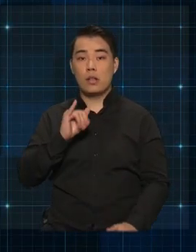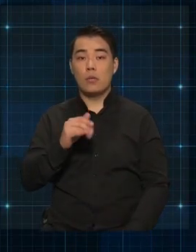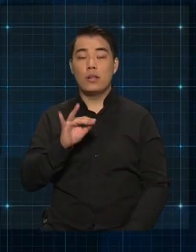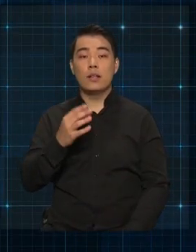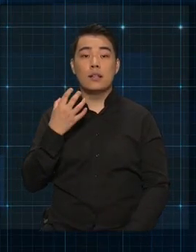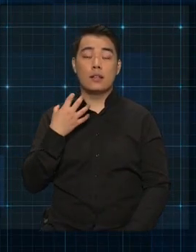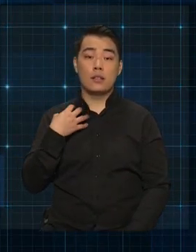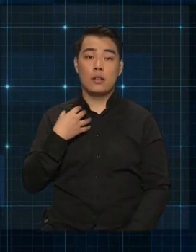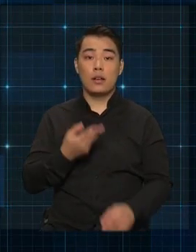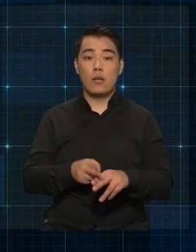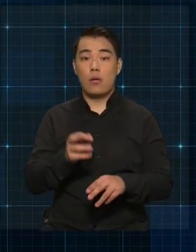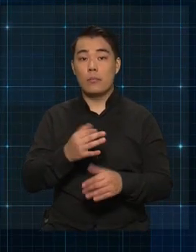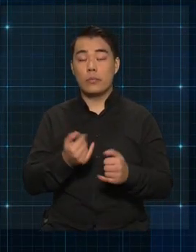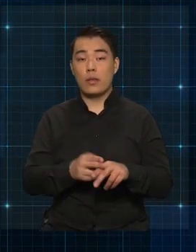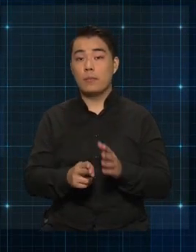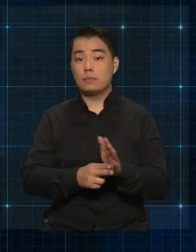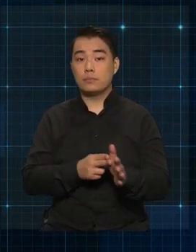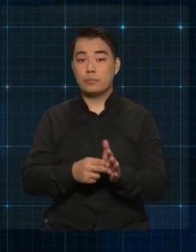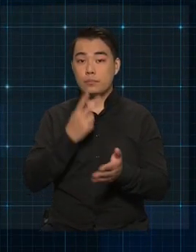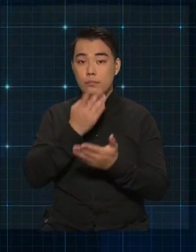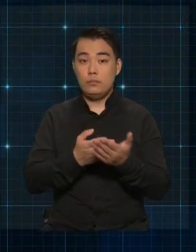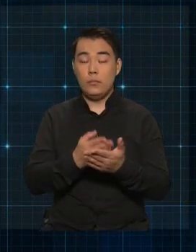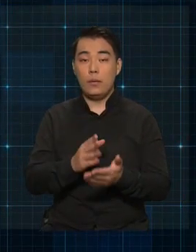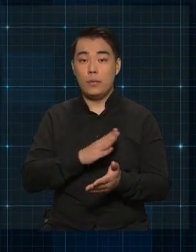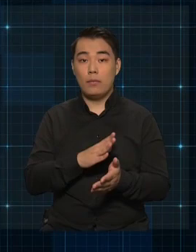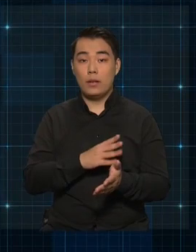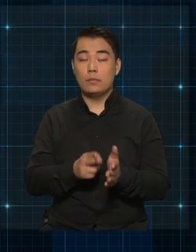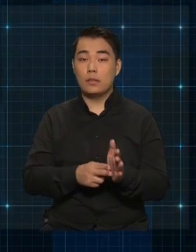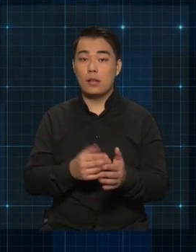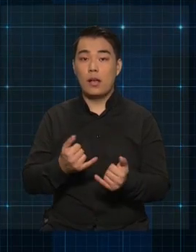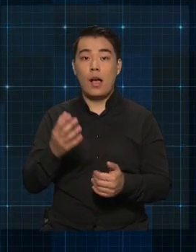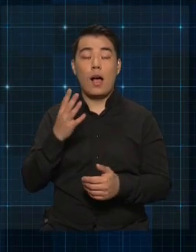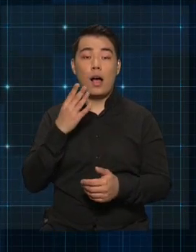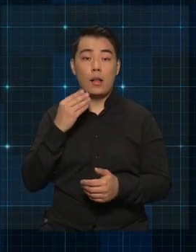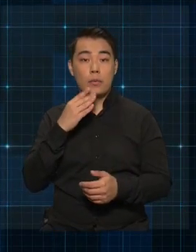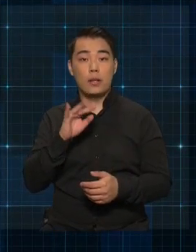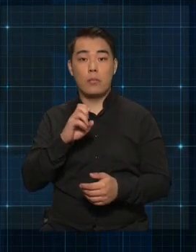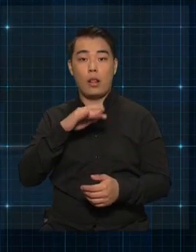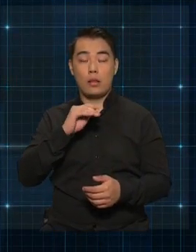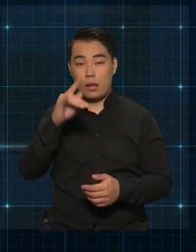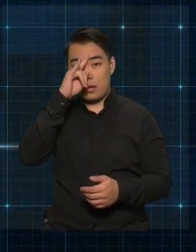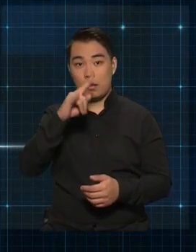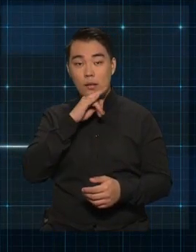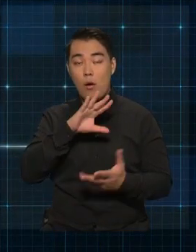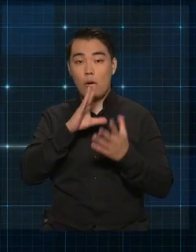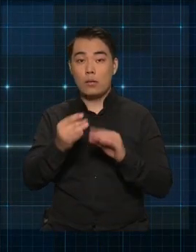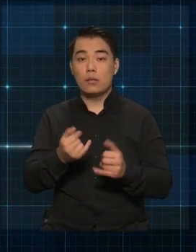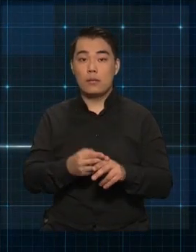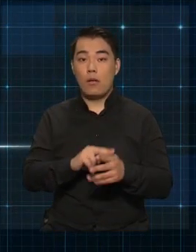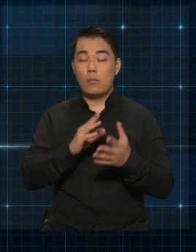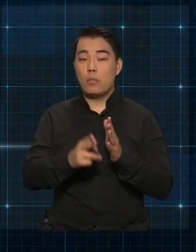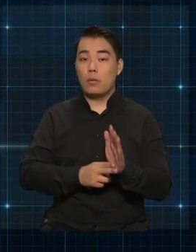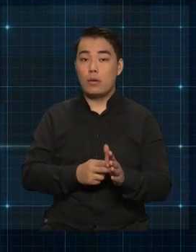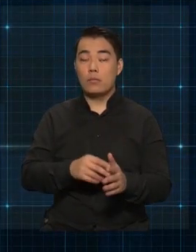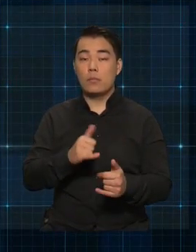және Қызылорда облыстарының тұрғындары темір жол көлігін құп көрген. Ал Алматы, Батыс Қазақстан және Түркістан облыстарының тұрғындары пойызға